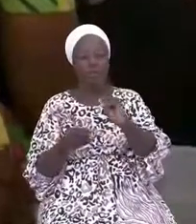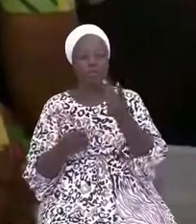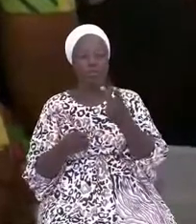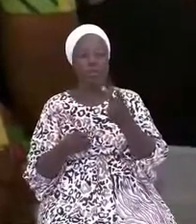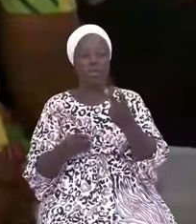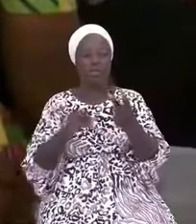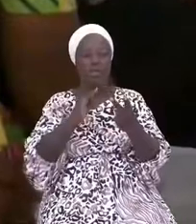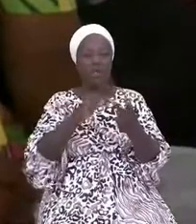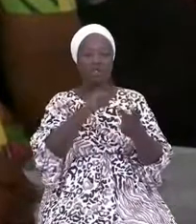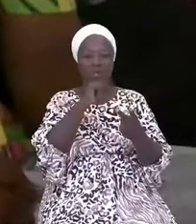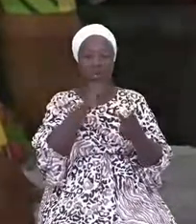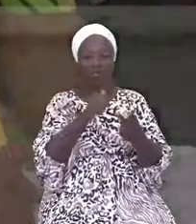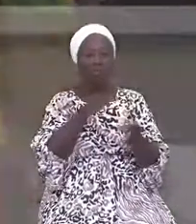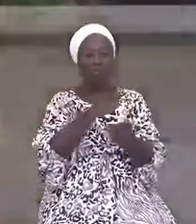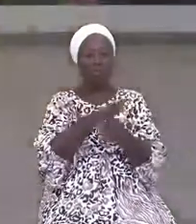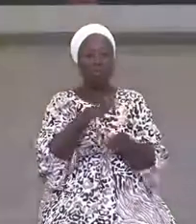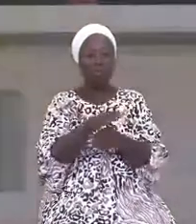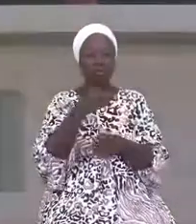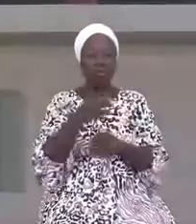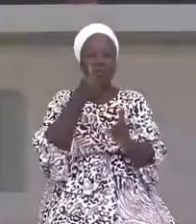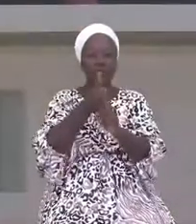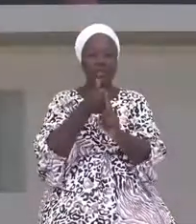L'insuffisance de la justice de soi de l'homme.